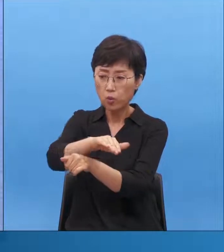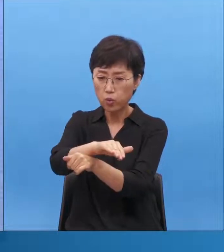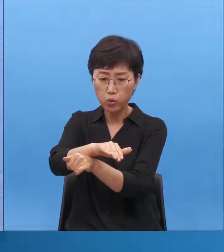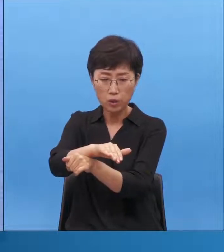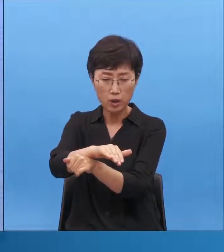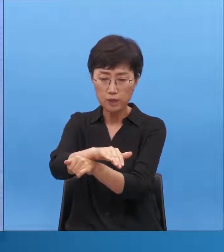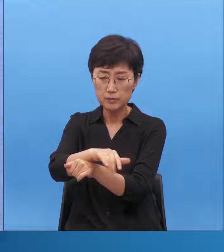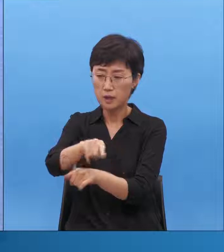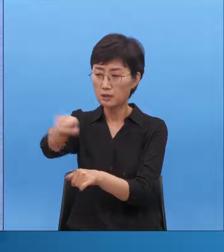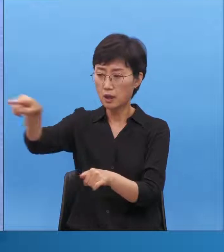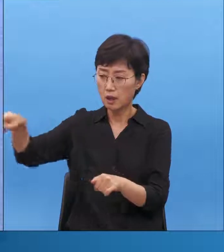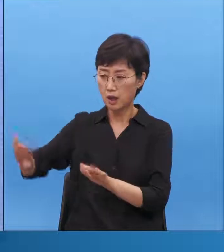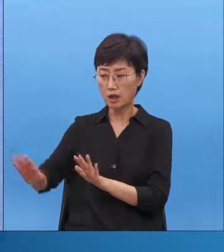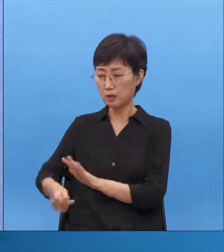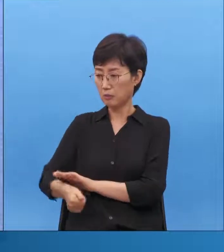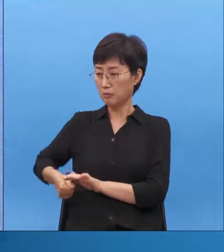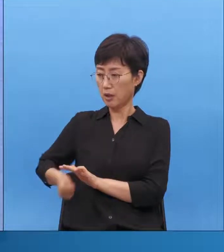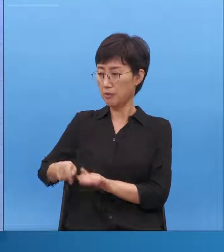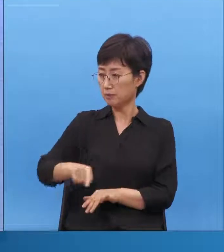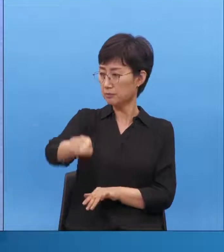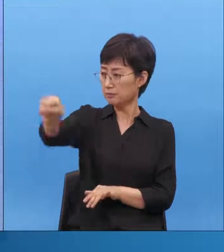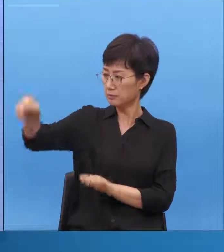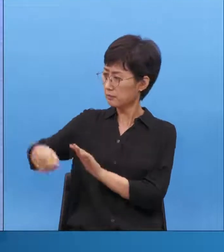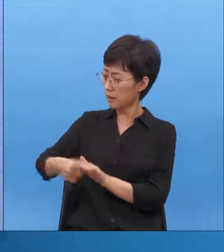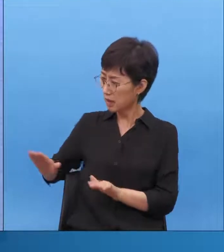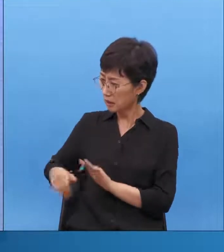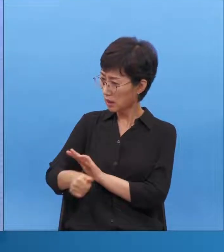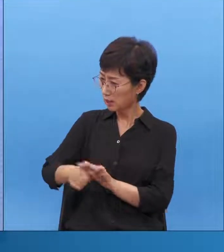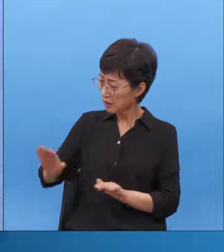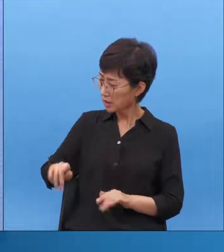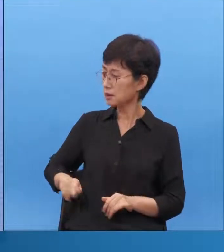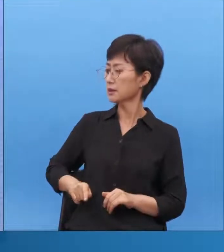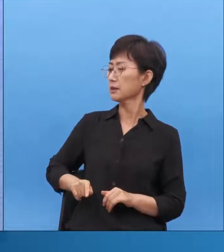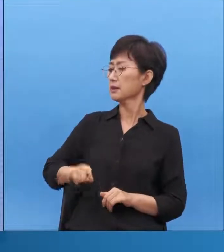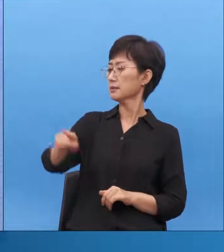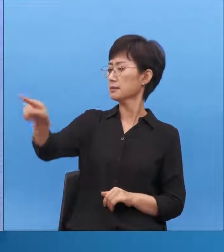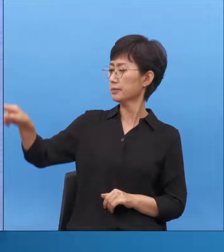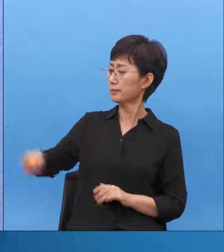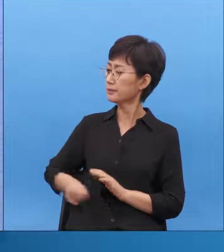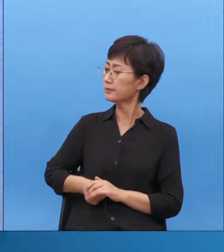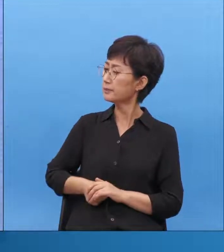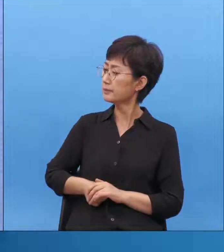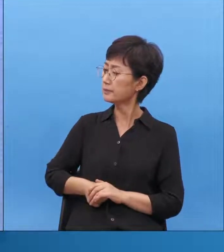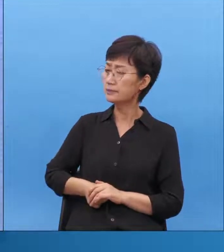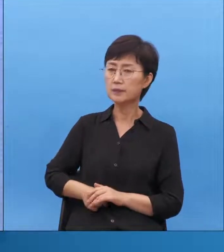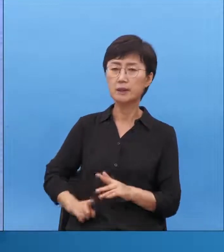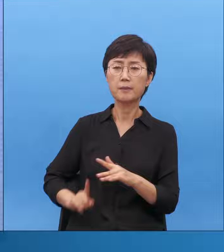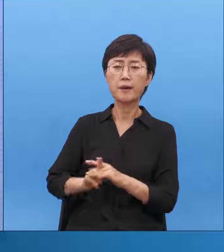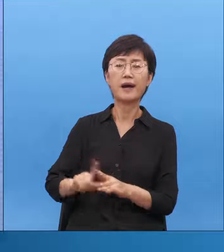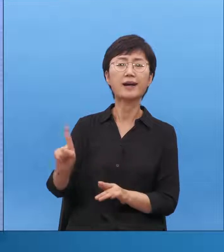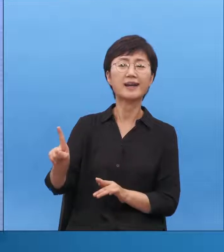had to be buried and he had to have 여기 a 나선 funeral, but 겁니다. nobody else came up and was interested. 그런데 자세히 볼 게 있어요. But there's something that we must look very 이 carefully.